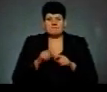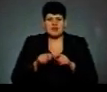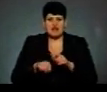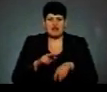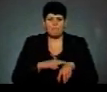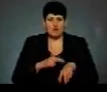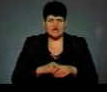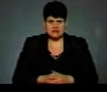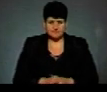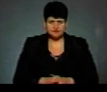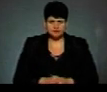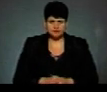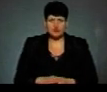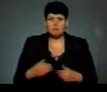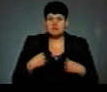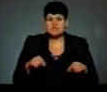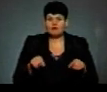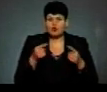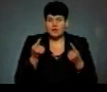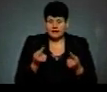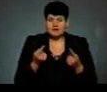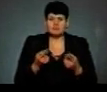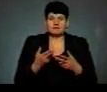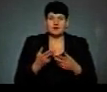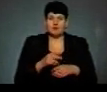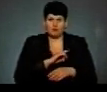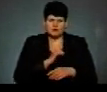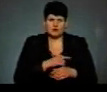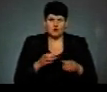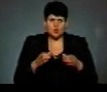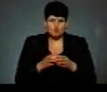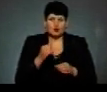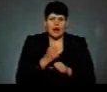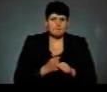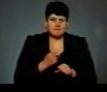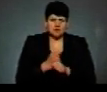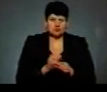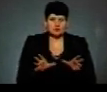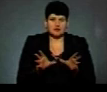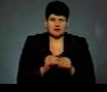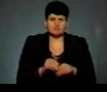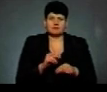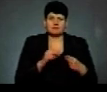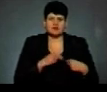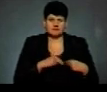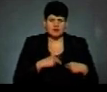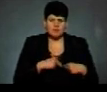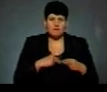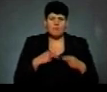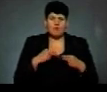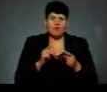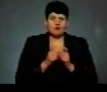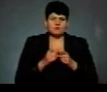поліція. Ми створили посилену слідчо-оперативну групу, яка працює з працівників по боротьбі з торгівлею